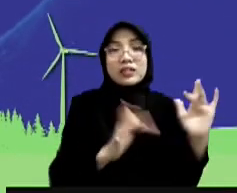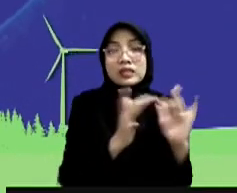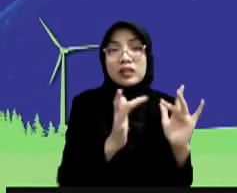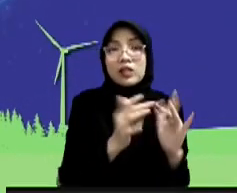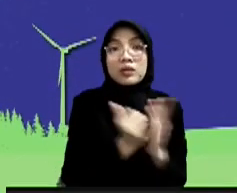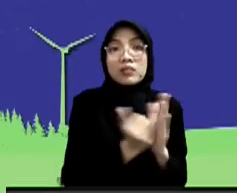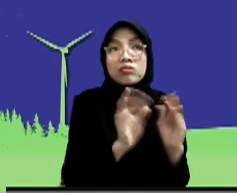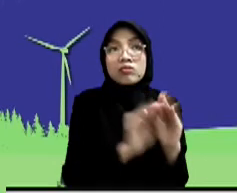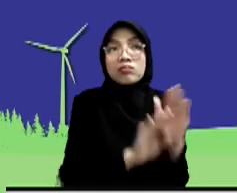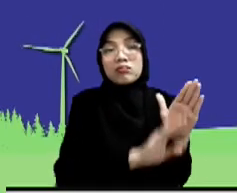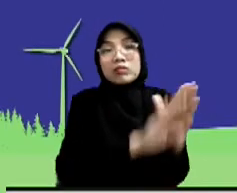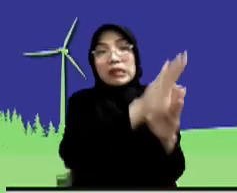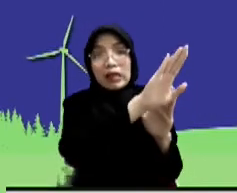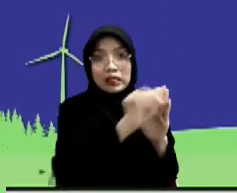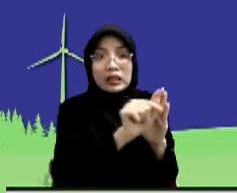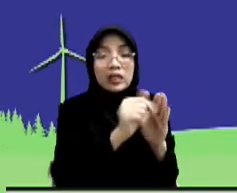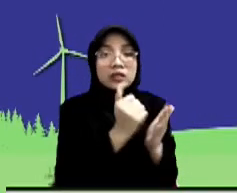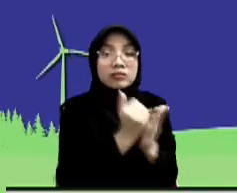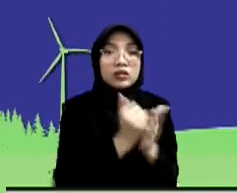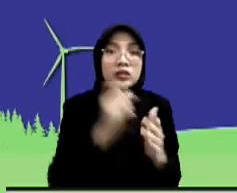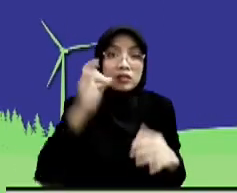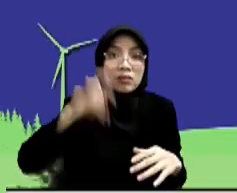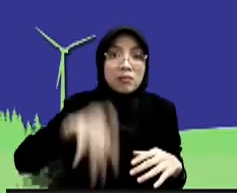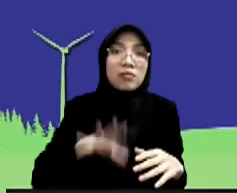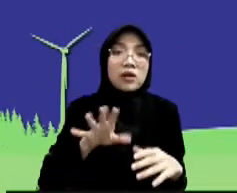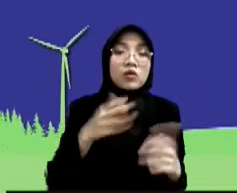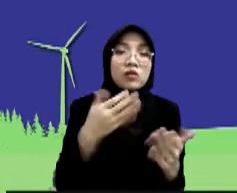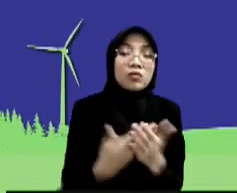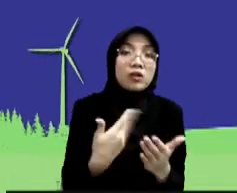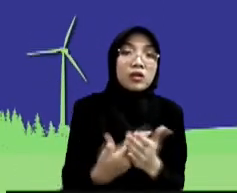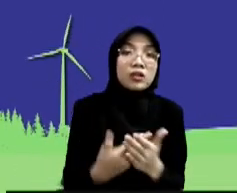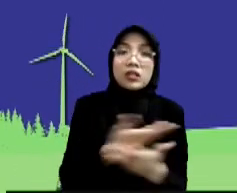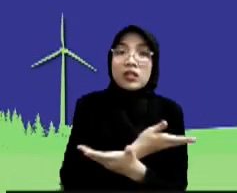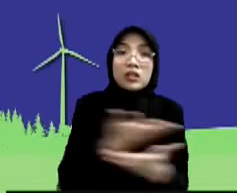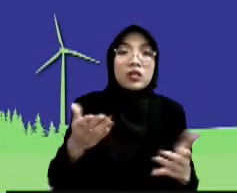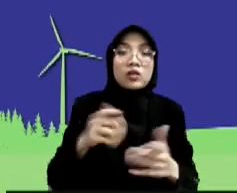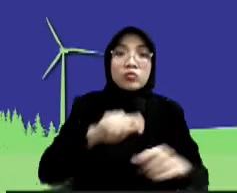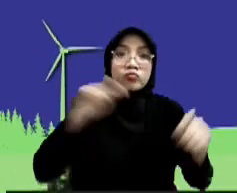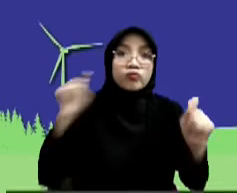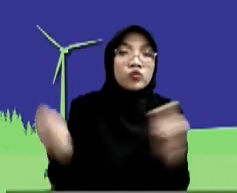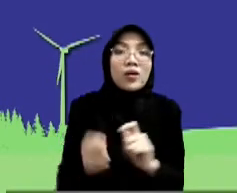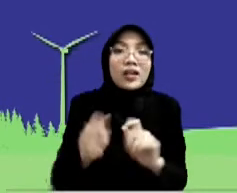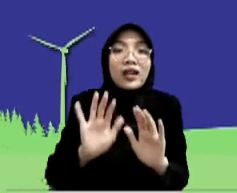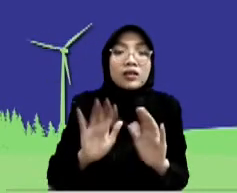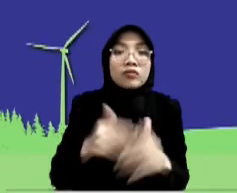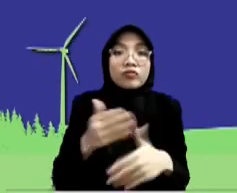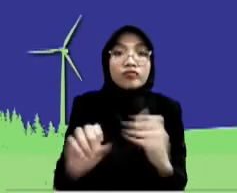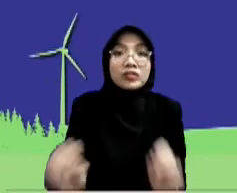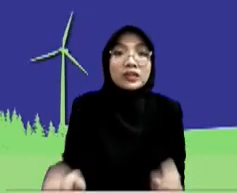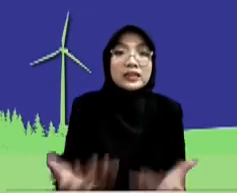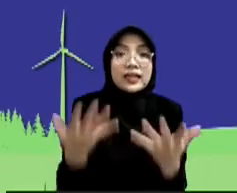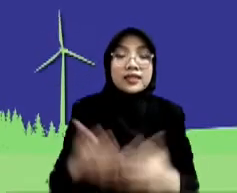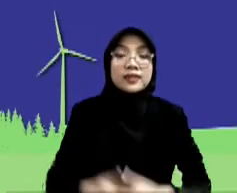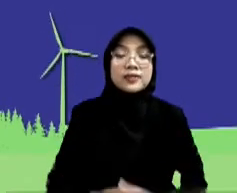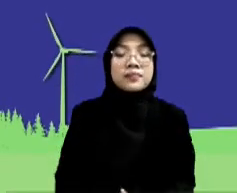meningkat so and this is also part of the fact that you know everything is a Transition yang akan yang sedang terjadi nih